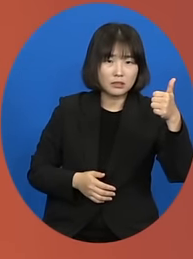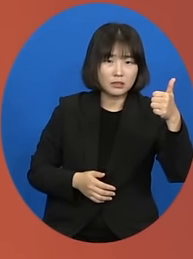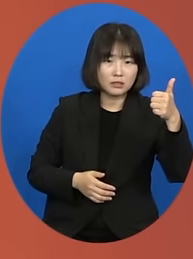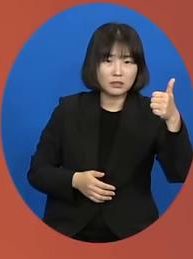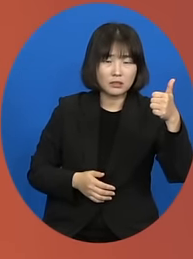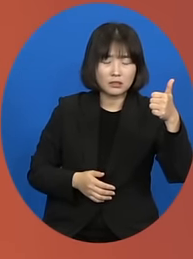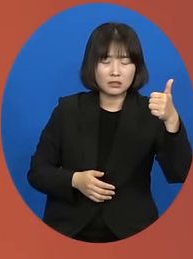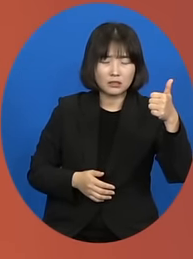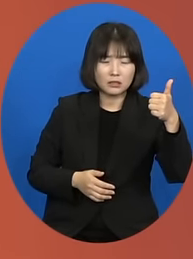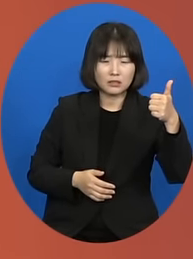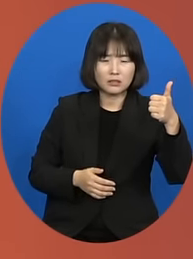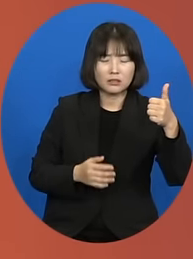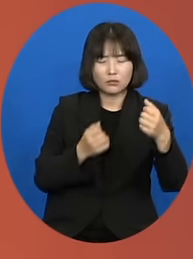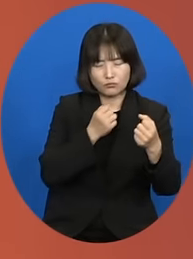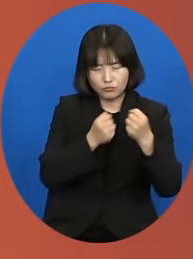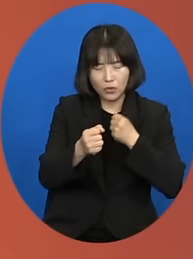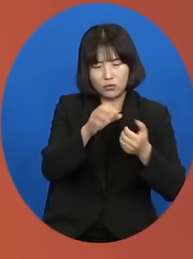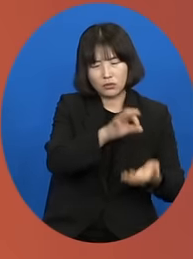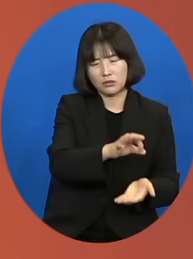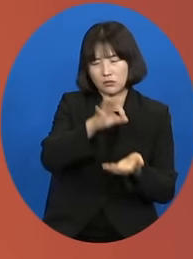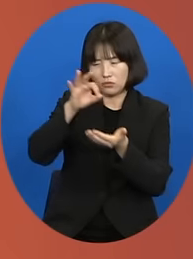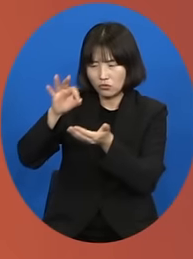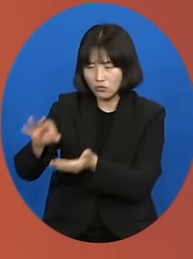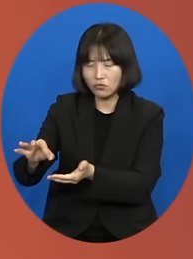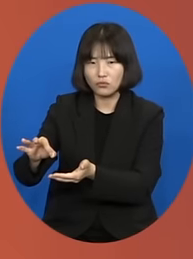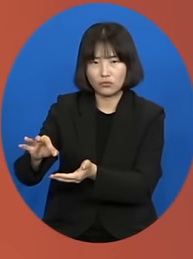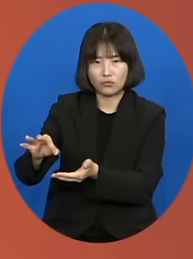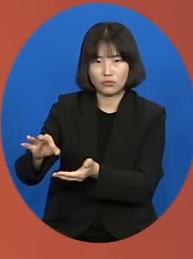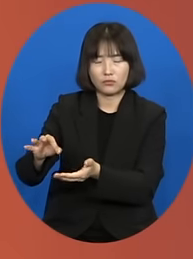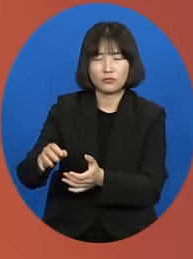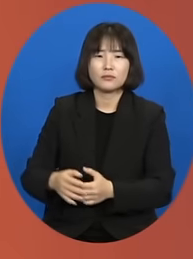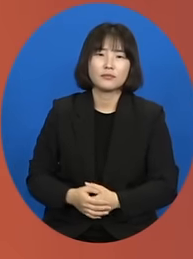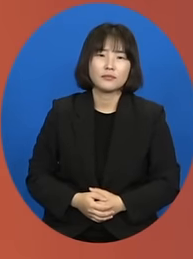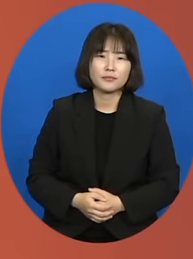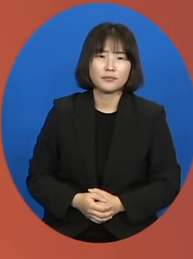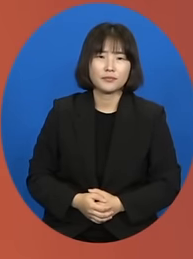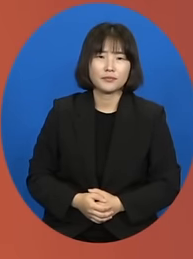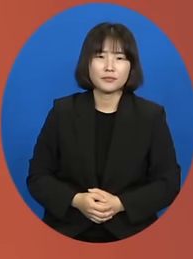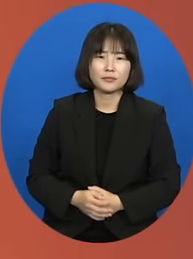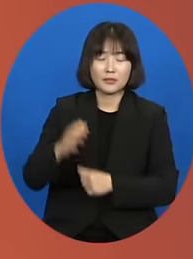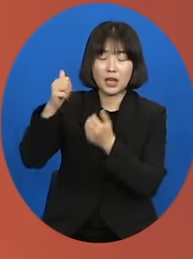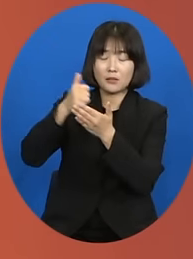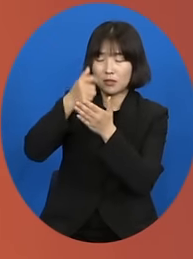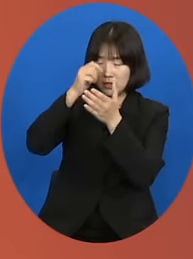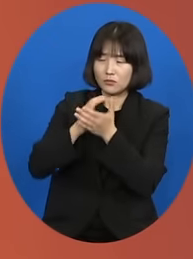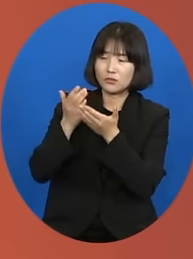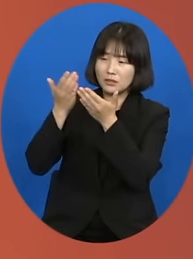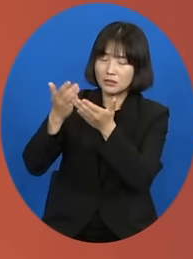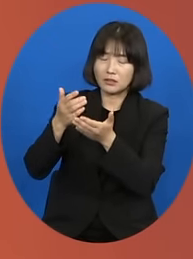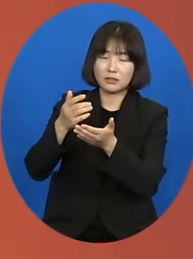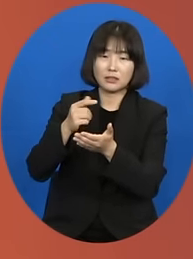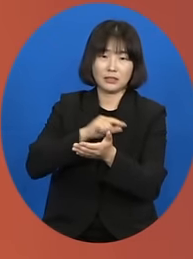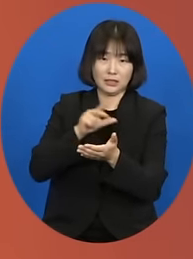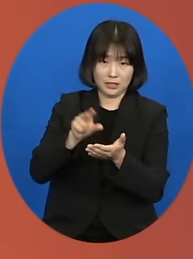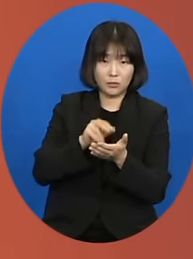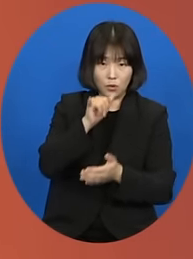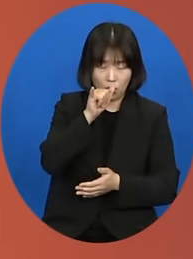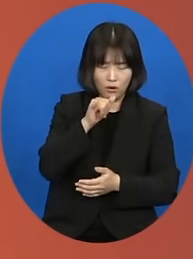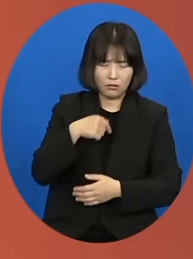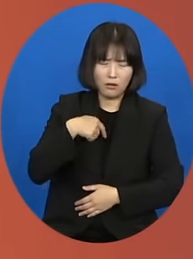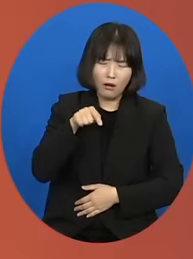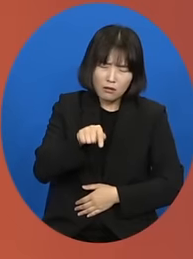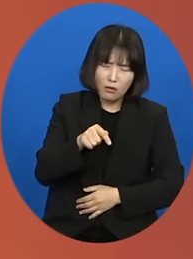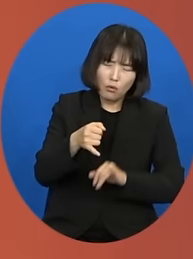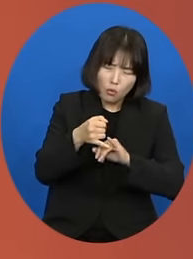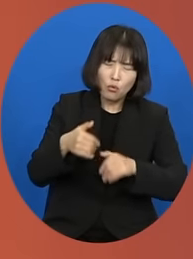재산을 주는 모습을 보여주고 있습니다. 우리가 하나님 앞에 기도하는 기도의 제목들이 있습니다. 하나님 저 이거 없으면 죽을